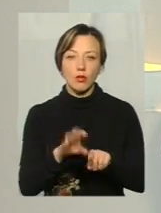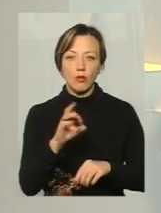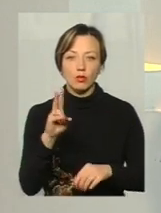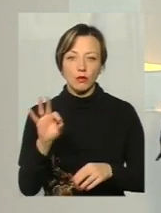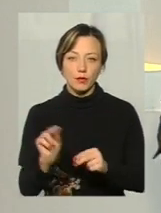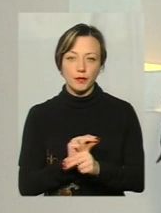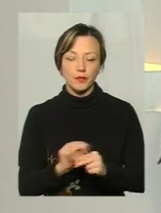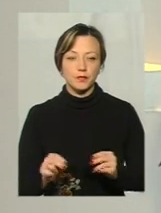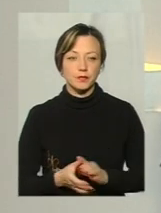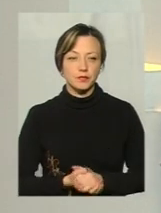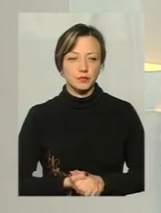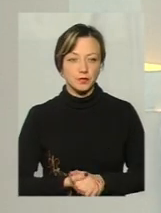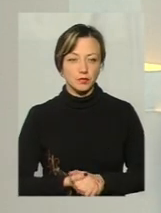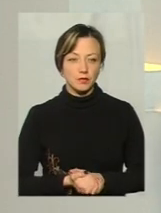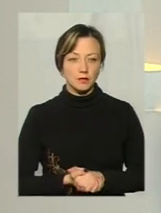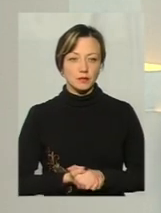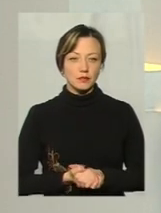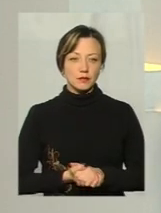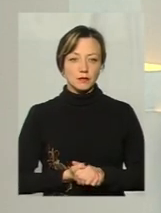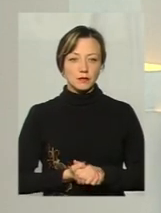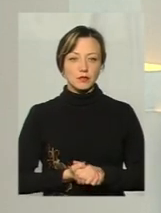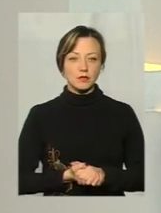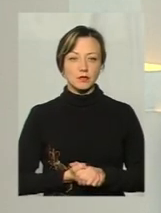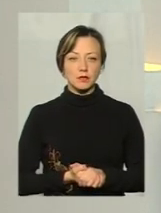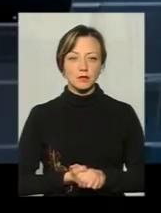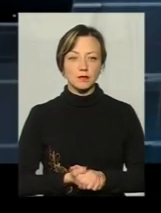Прошу коментар Олександра Мороза.